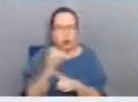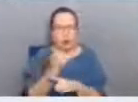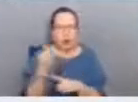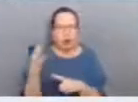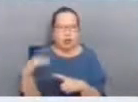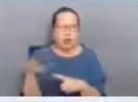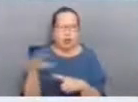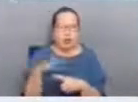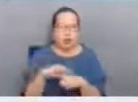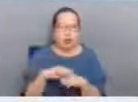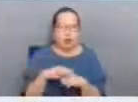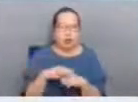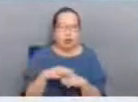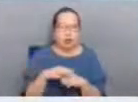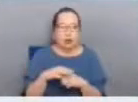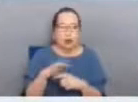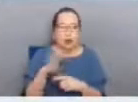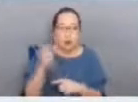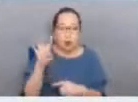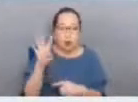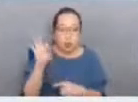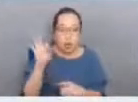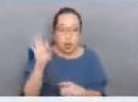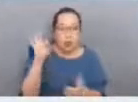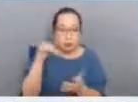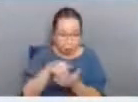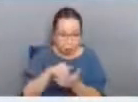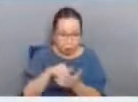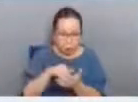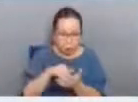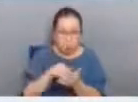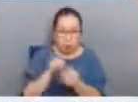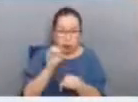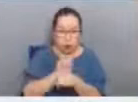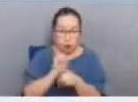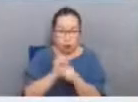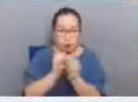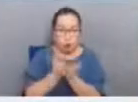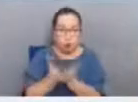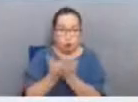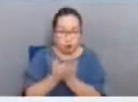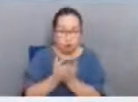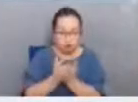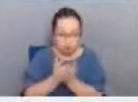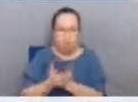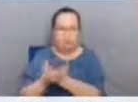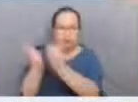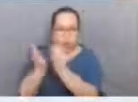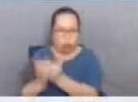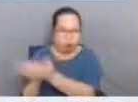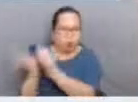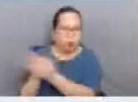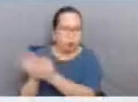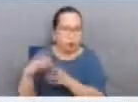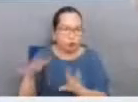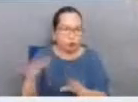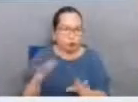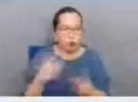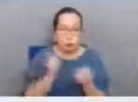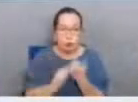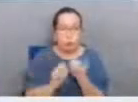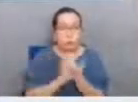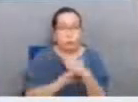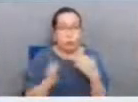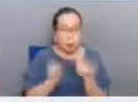bilang OFWs, iwasan po natin yung tinatawag na online scam at yung third